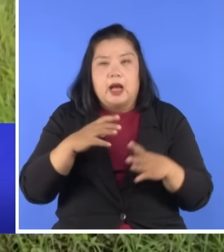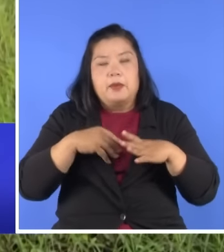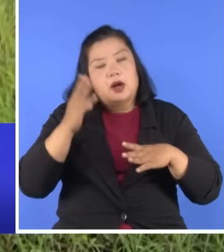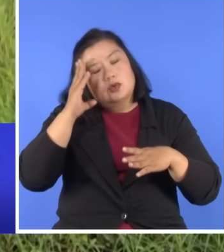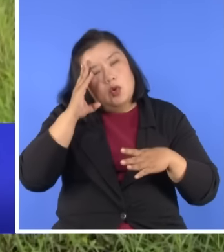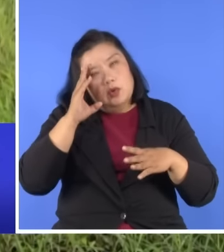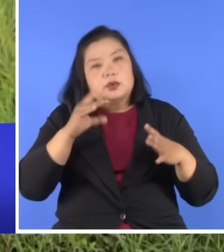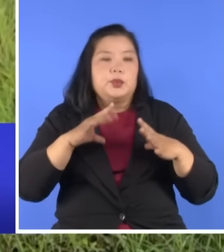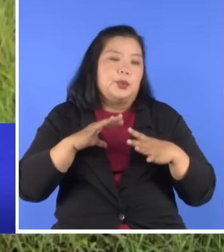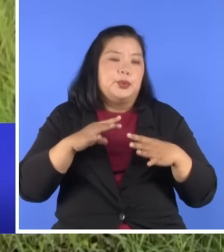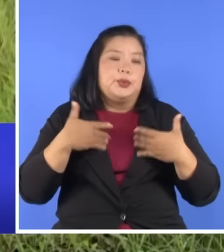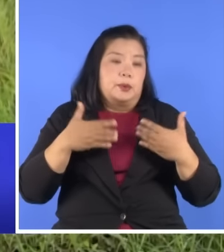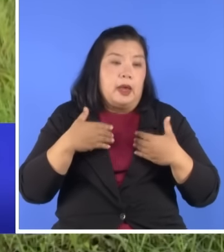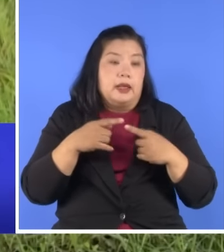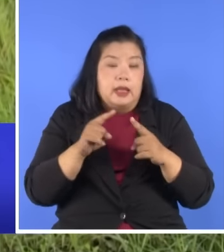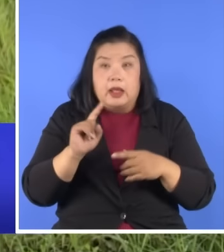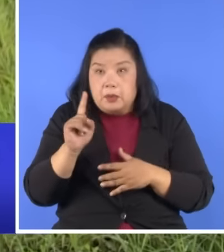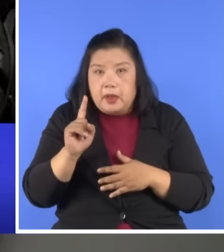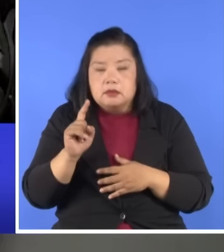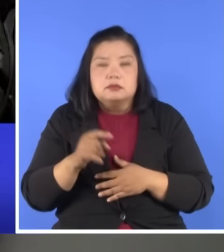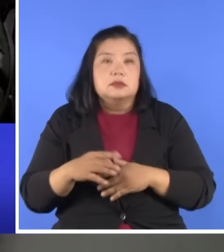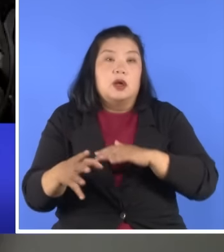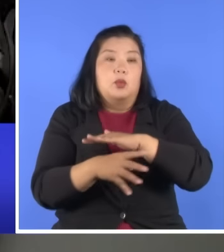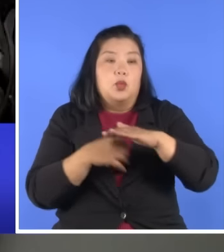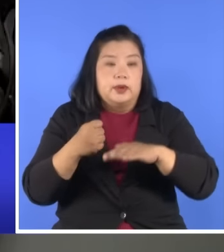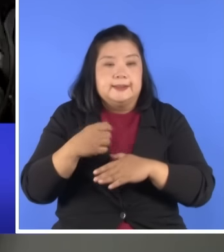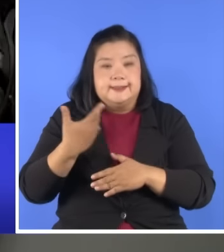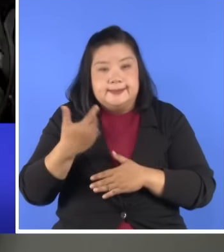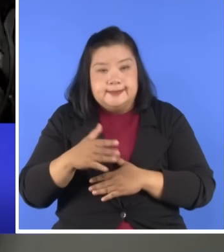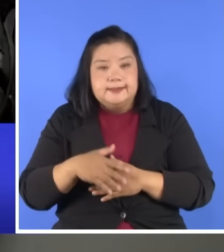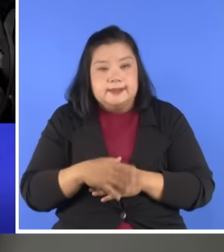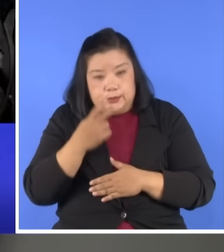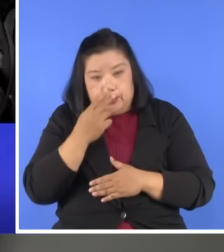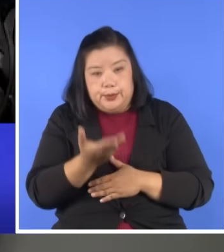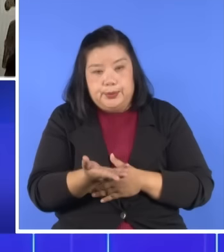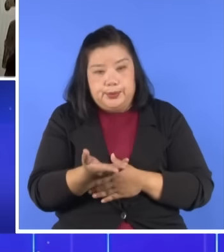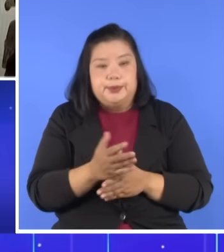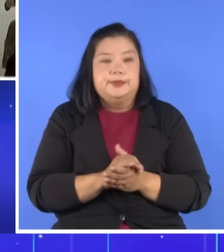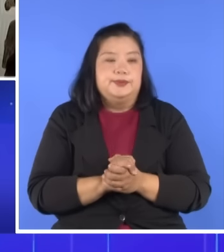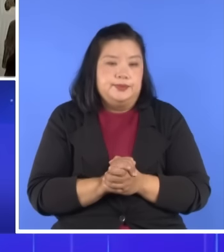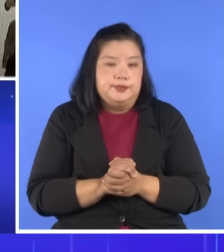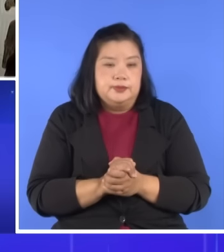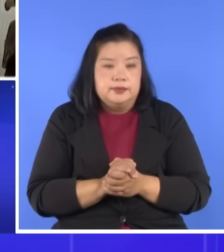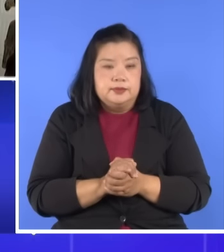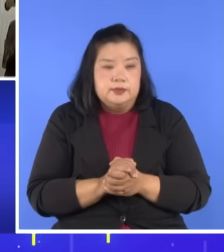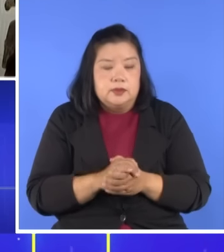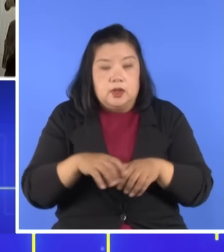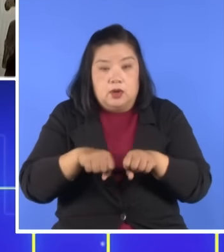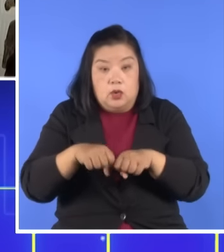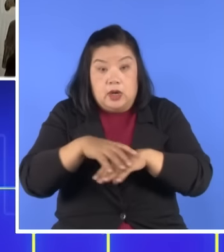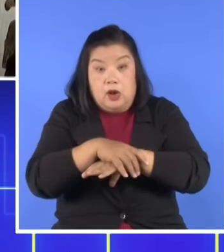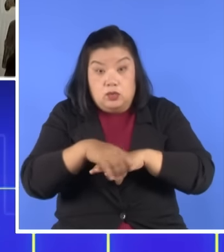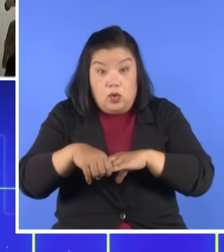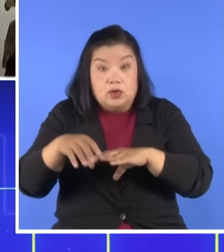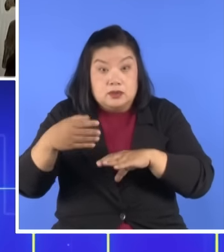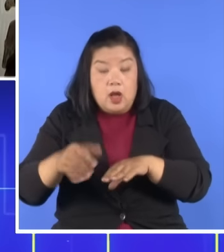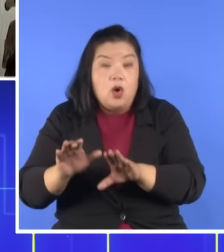ผ่อนชิวๆนะคะกลายเป็นวันีโจรมางัดบ้านแล้วขโมยไปแบบชิวๆค่ะอ่าถอดรองเท้าอย่างเรียบร้อยจับได้ยังยังจับ